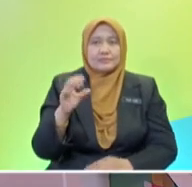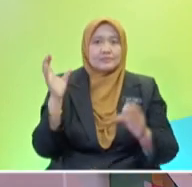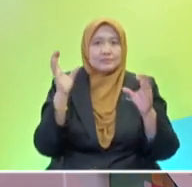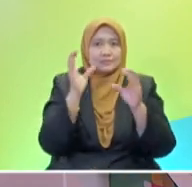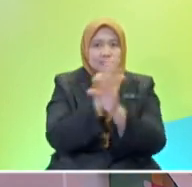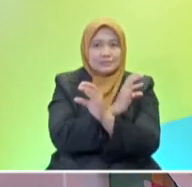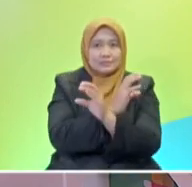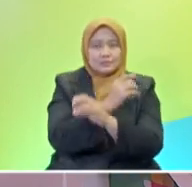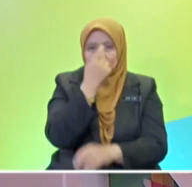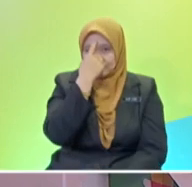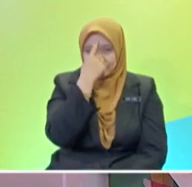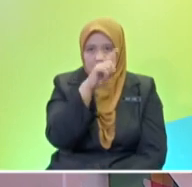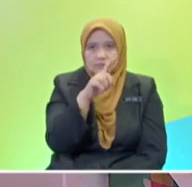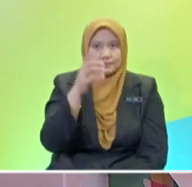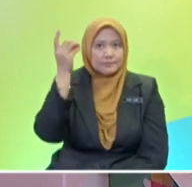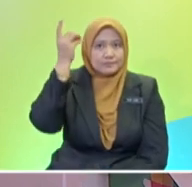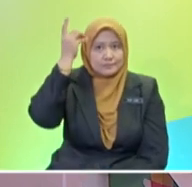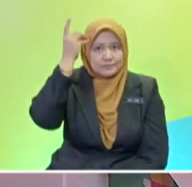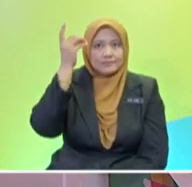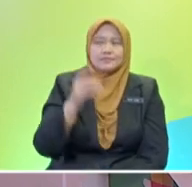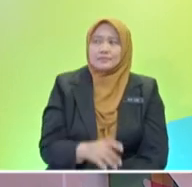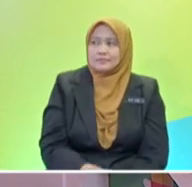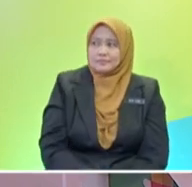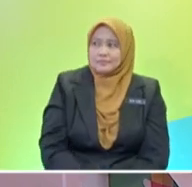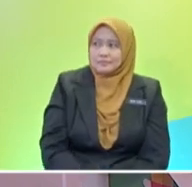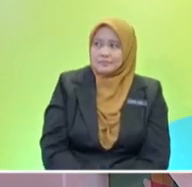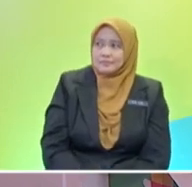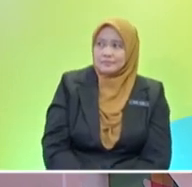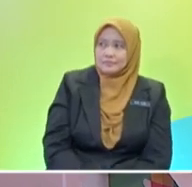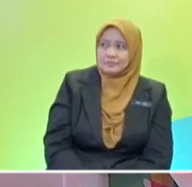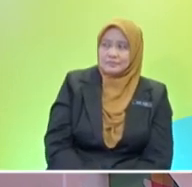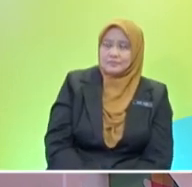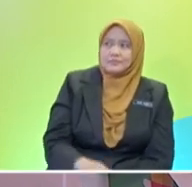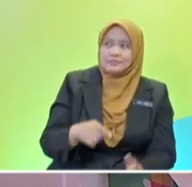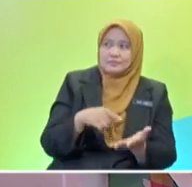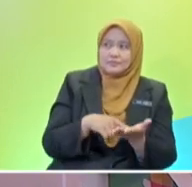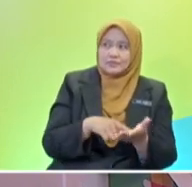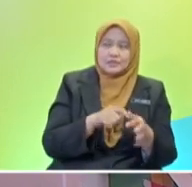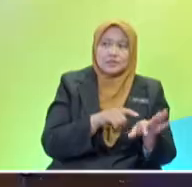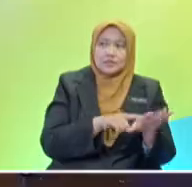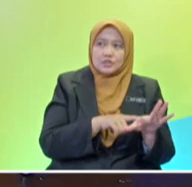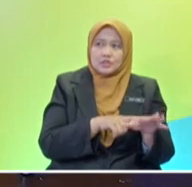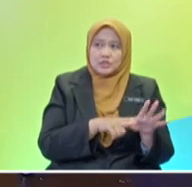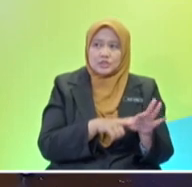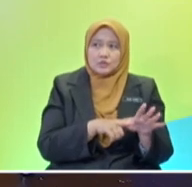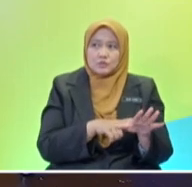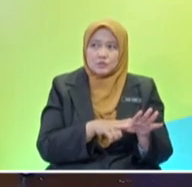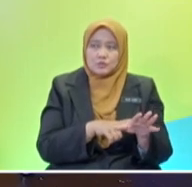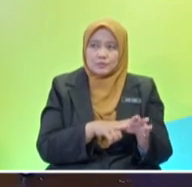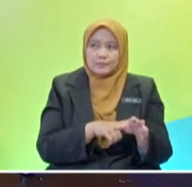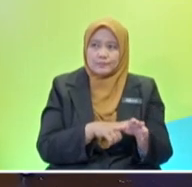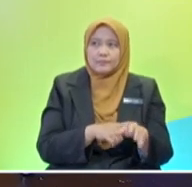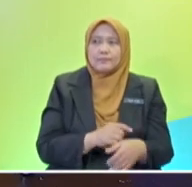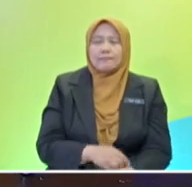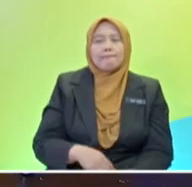Cabaran. Din boleh nampak? Nampak. Okay, kalau Din boleh nampak, yang ni namanya daun apa? Ini